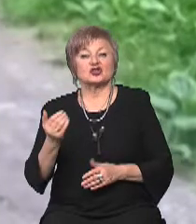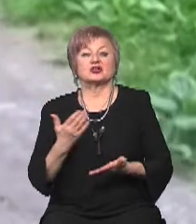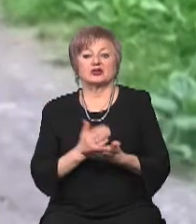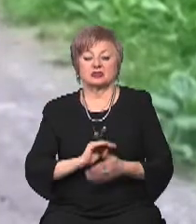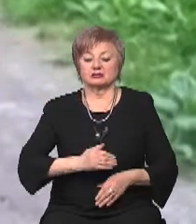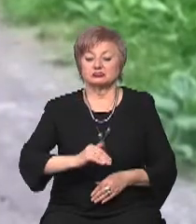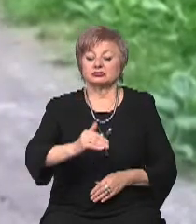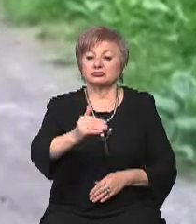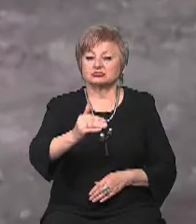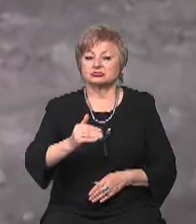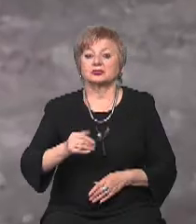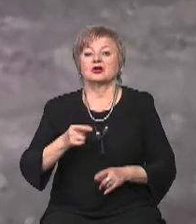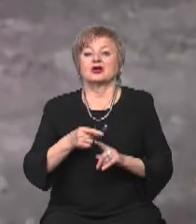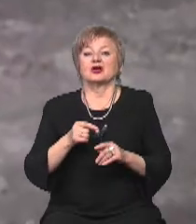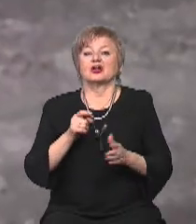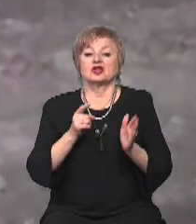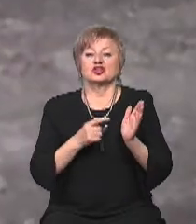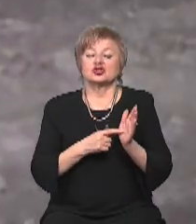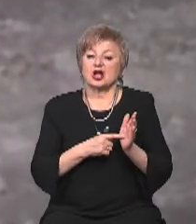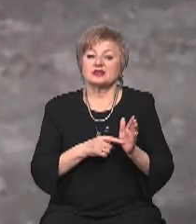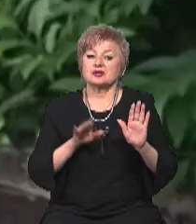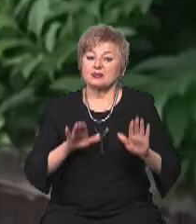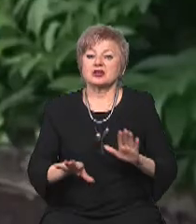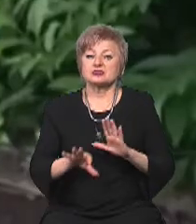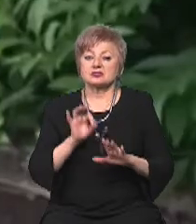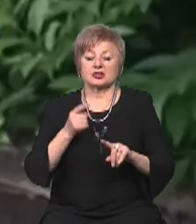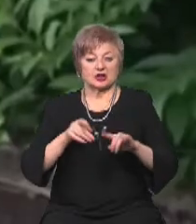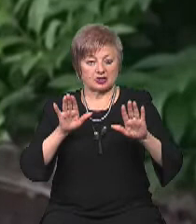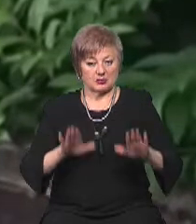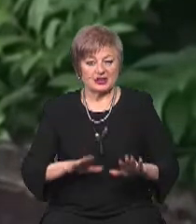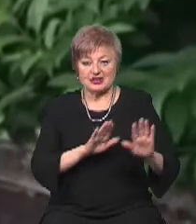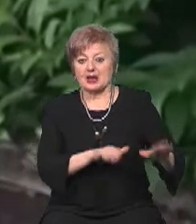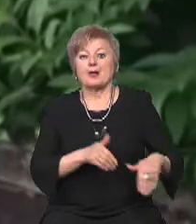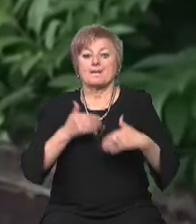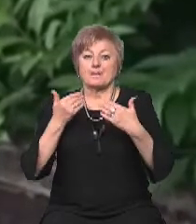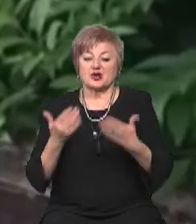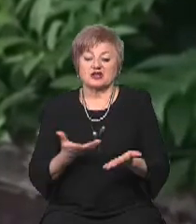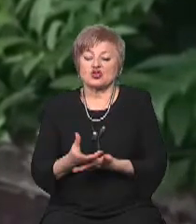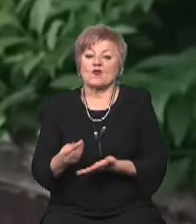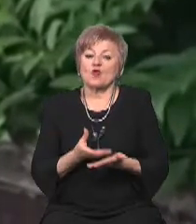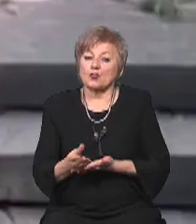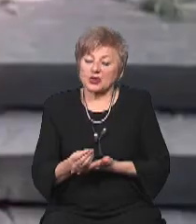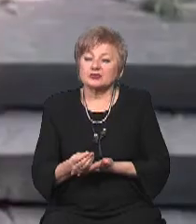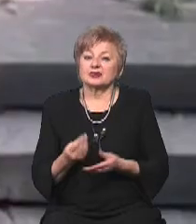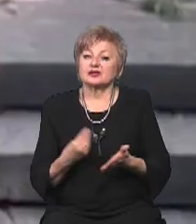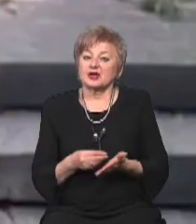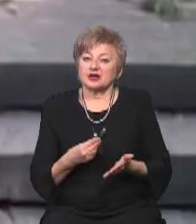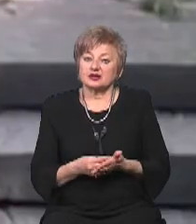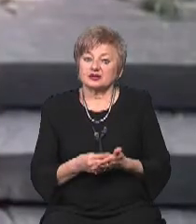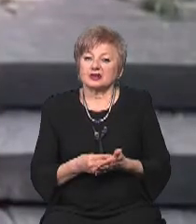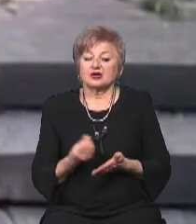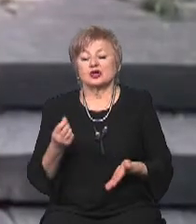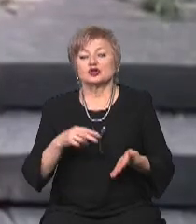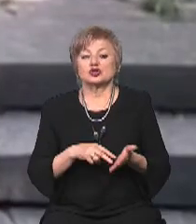сходів з перилами. Вона визначила 6 місць, де насамперед потрібні такі об'єкти, і запропонувала профінансувати свій проект з громадського бюджету.